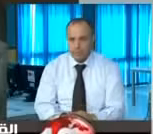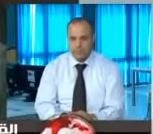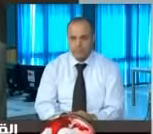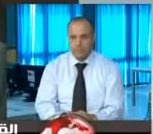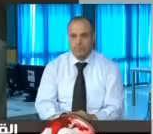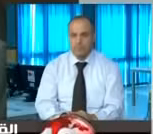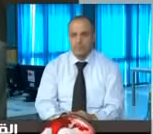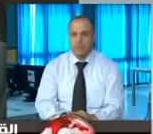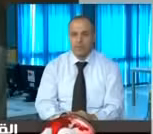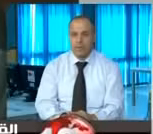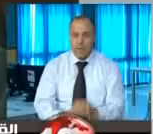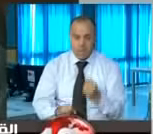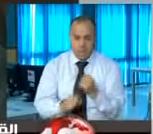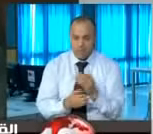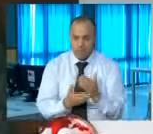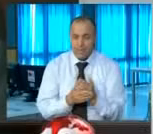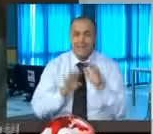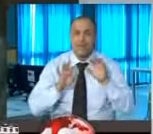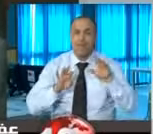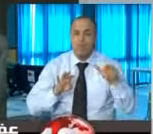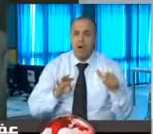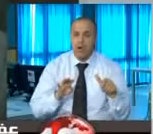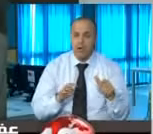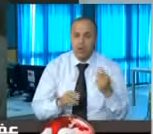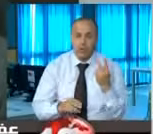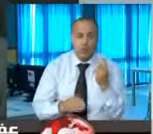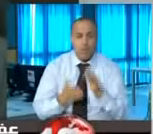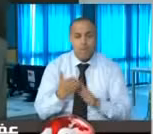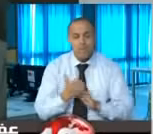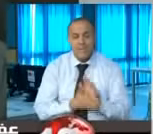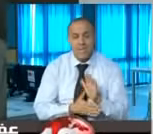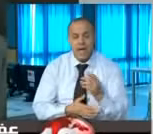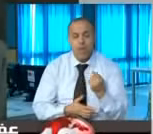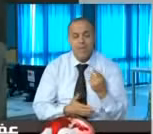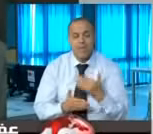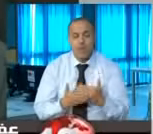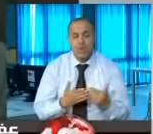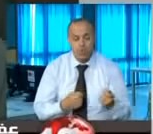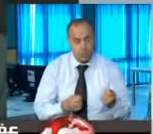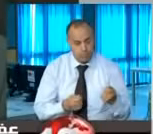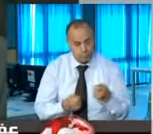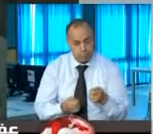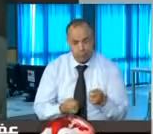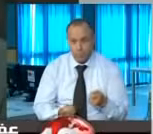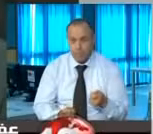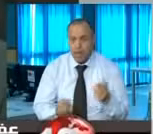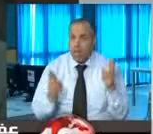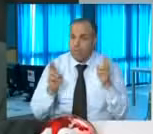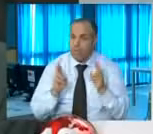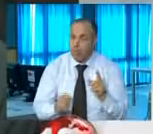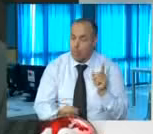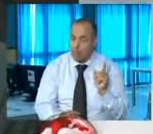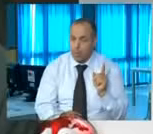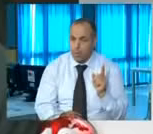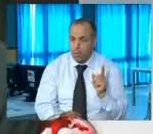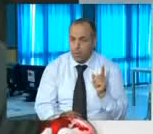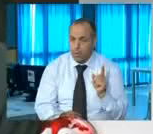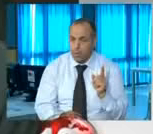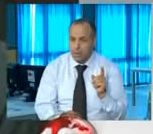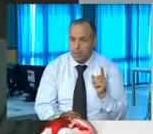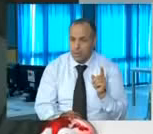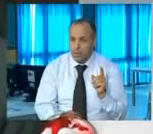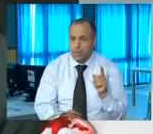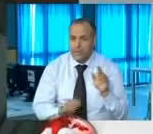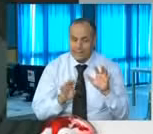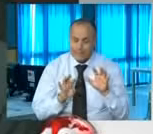هذا مدة الإنجاز متاعه 9 شهور و2 مليار زوز مليارات و100 مليون. الذي يتعلق بالضوء. أي بالضوء. مدة الإنجاز ممكن تكون 9